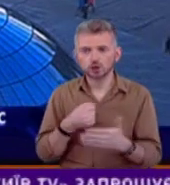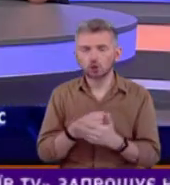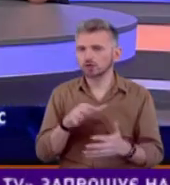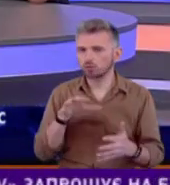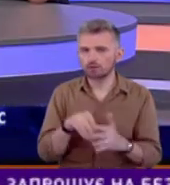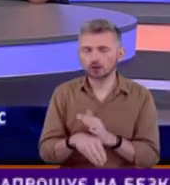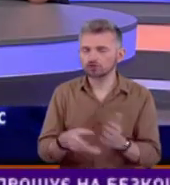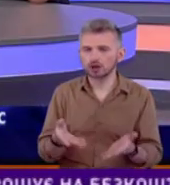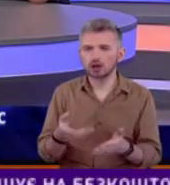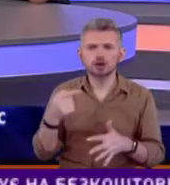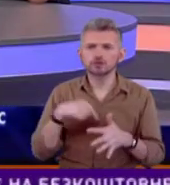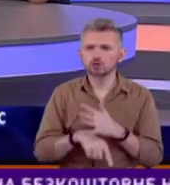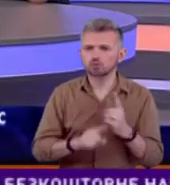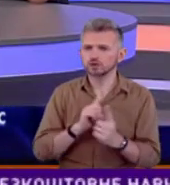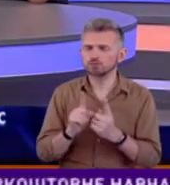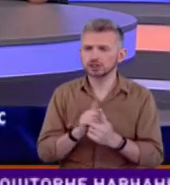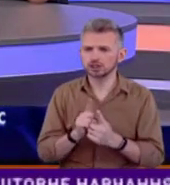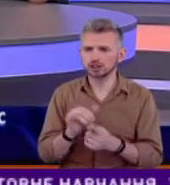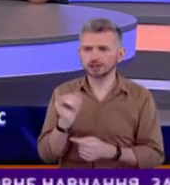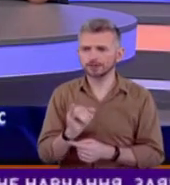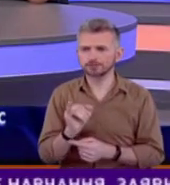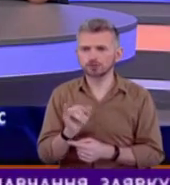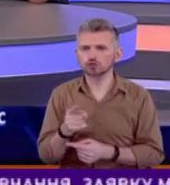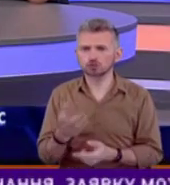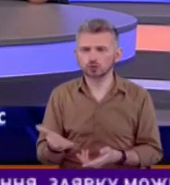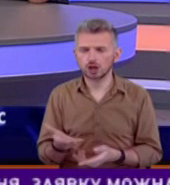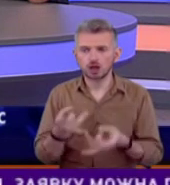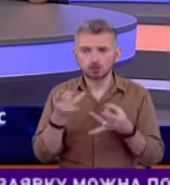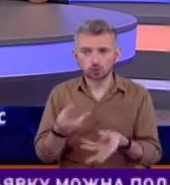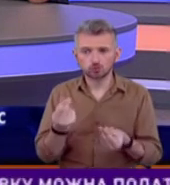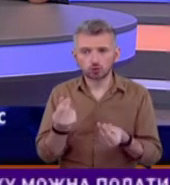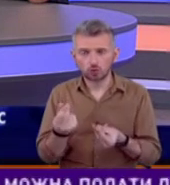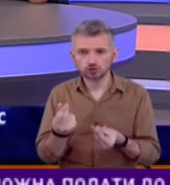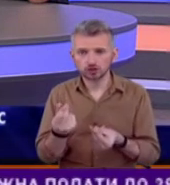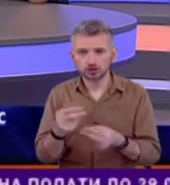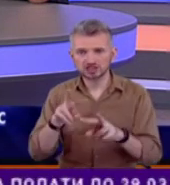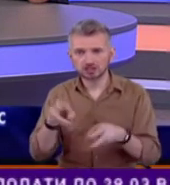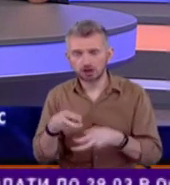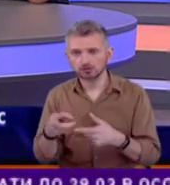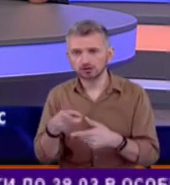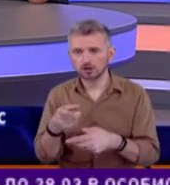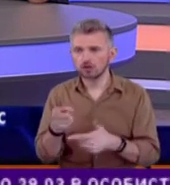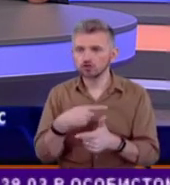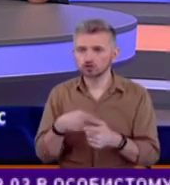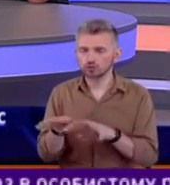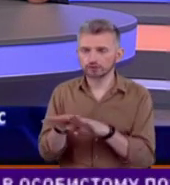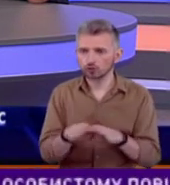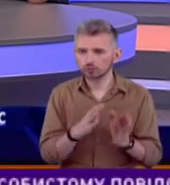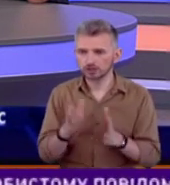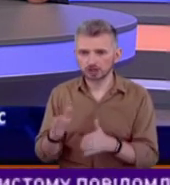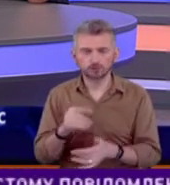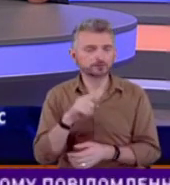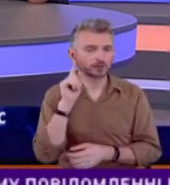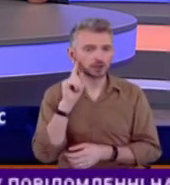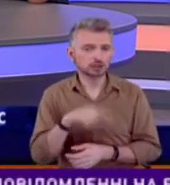запровадження. В чому ці зміни і чому? Просто гроші зняти, чи ми якось уніфікуємо систему? Знаєте, ну,